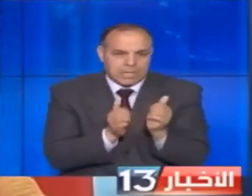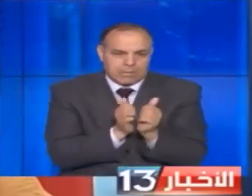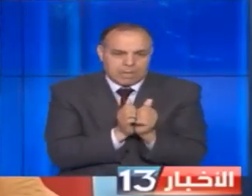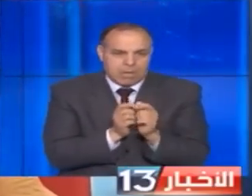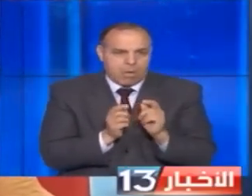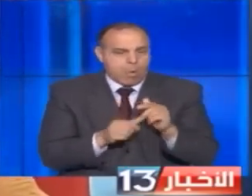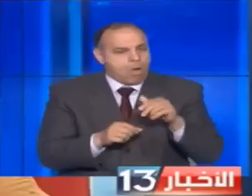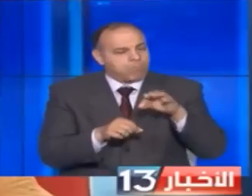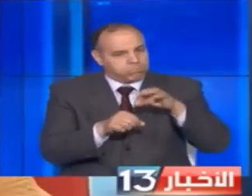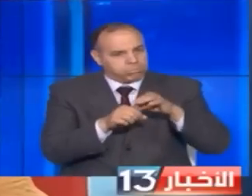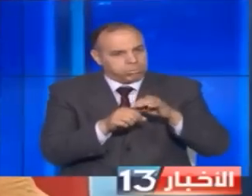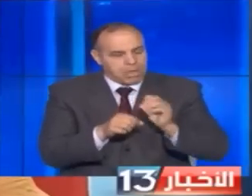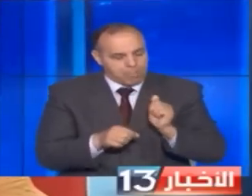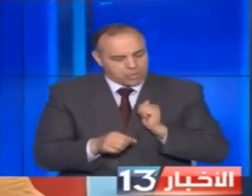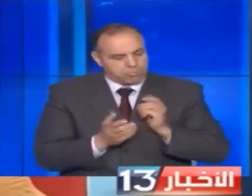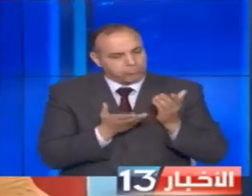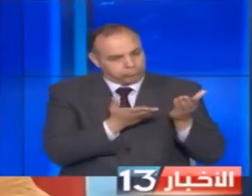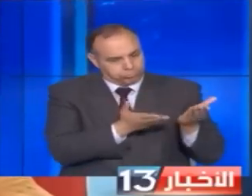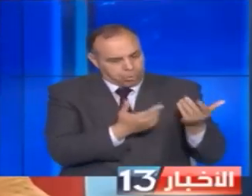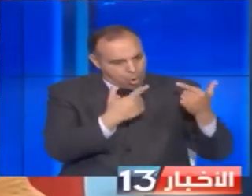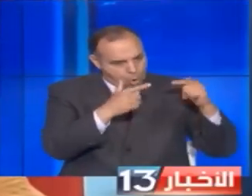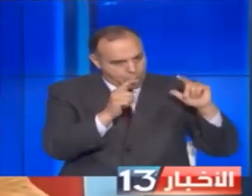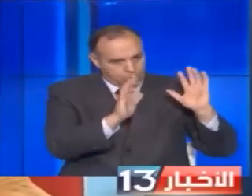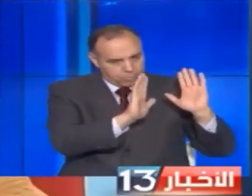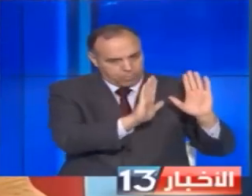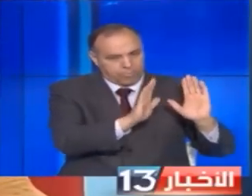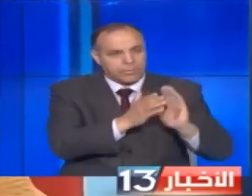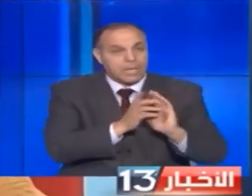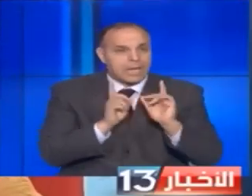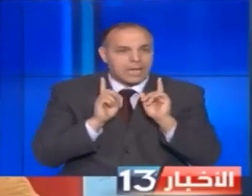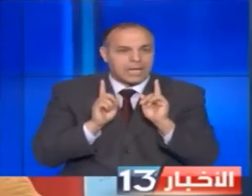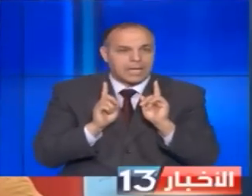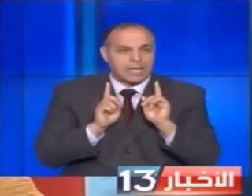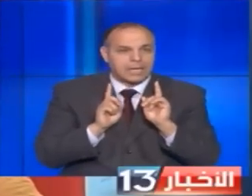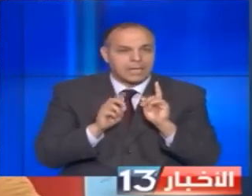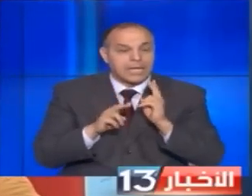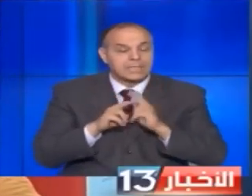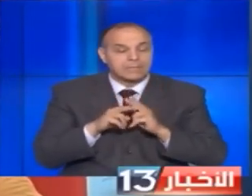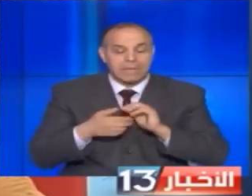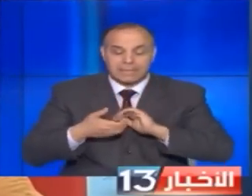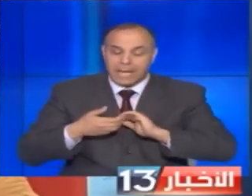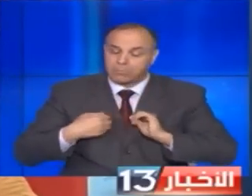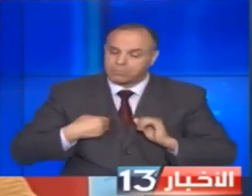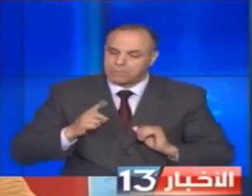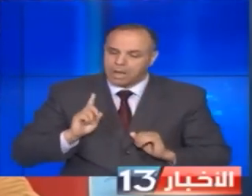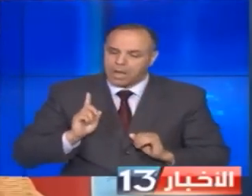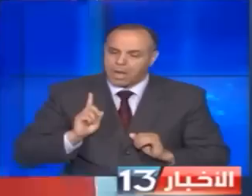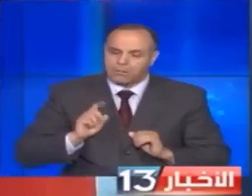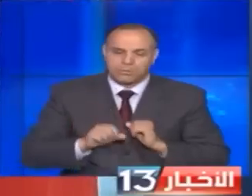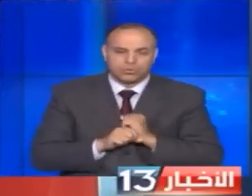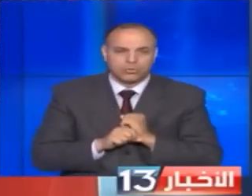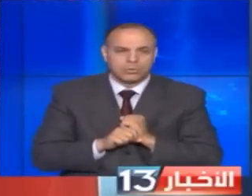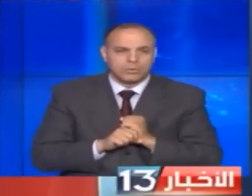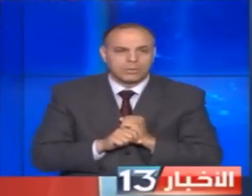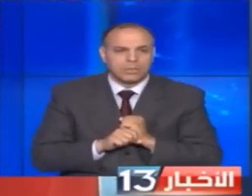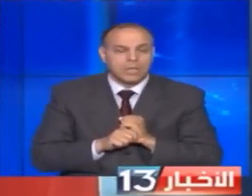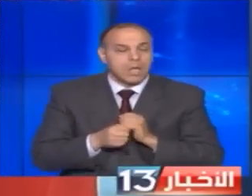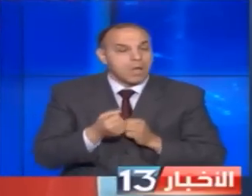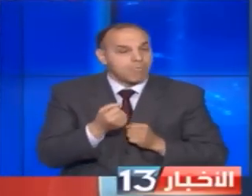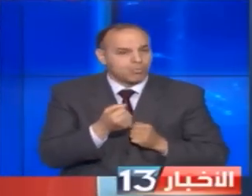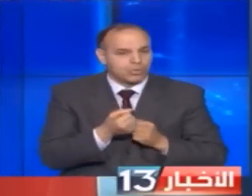يترشح في قائمه مستقله لهم حريه الاختيار ولكن ليس باسم الاتحاد العام تمثل سعود مش كون المساهمه